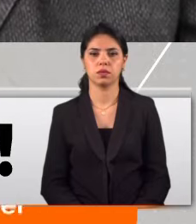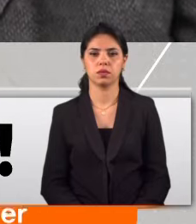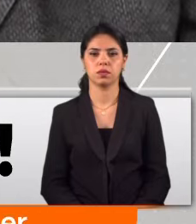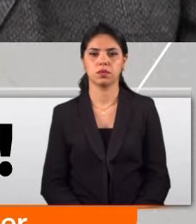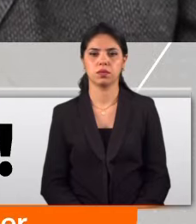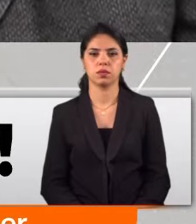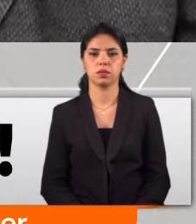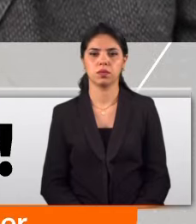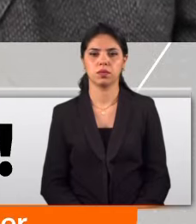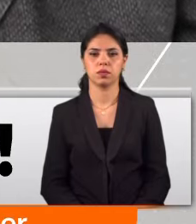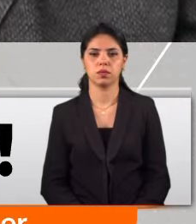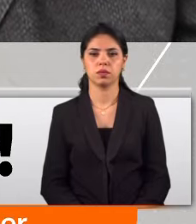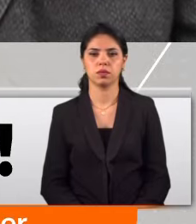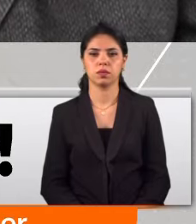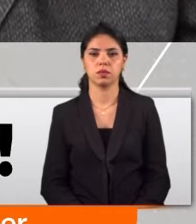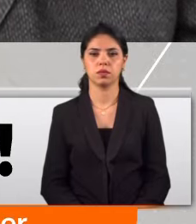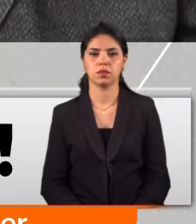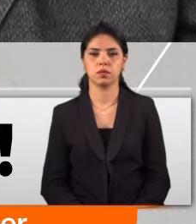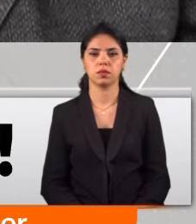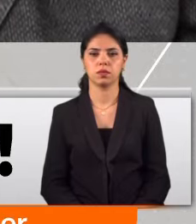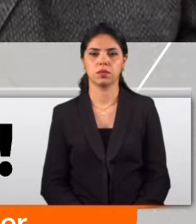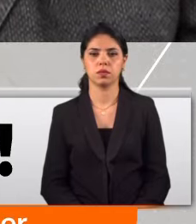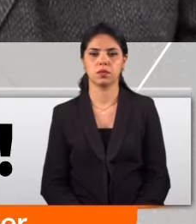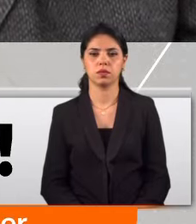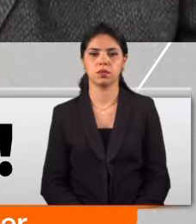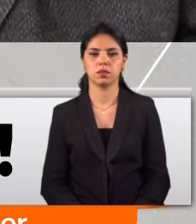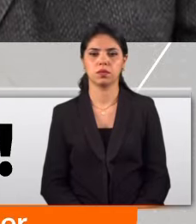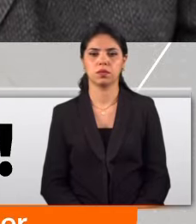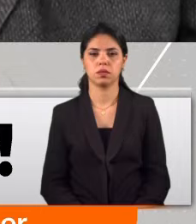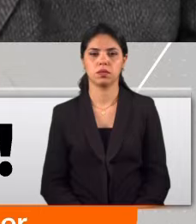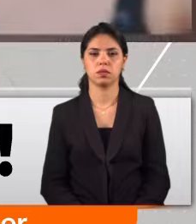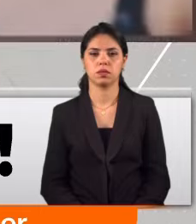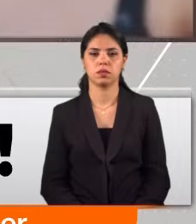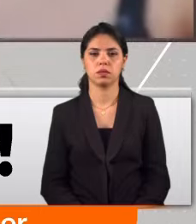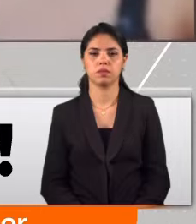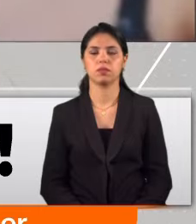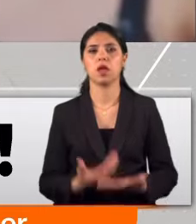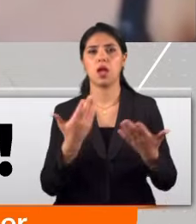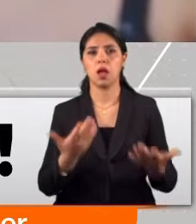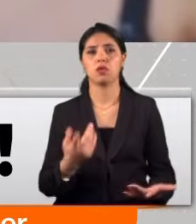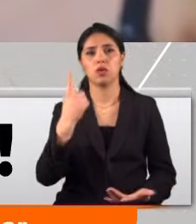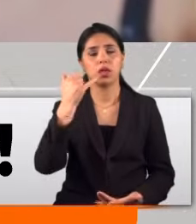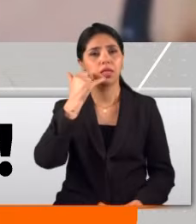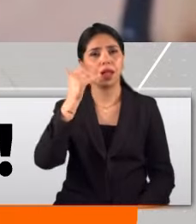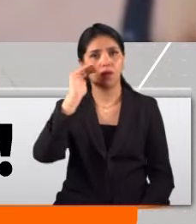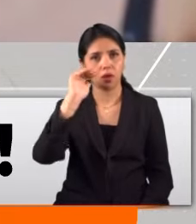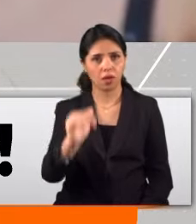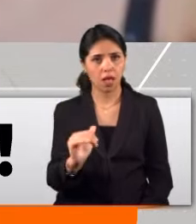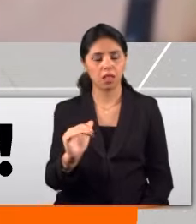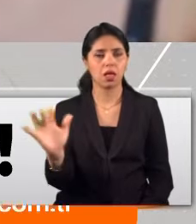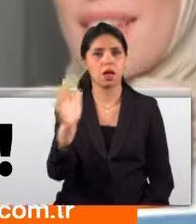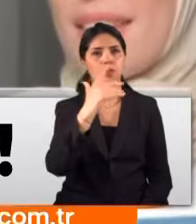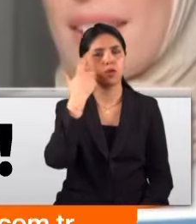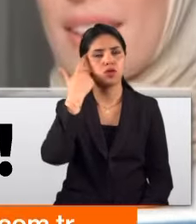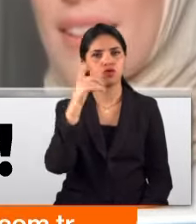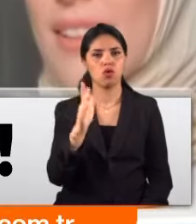Nasılsa sonuçta adli tıbba gideceğiz. DNA analizi olacak. Ancak gelen bir telefon gündeme bomba gibi